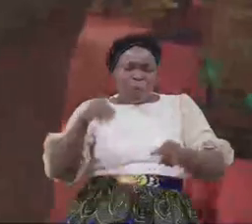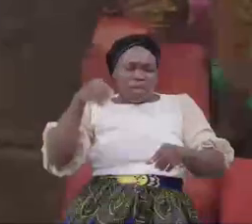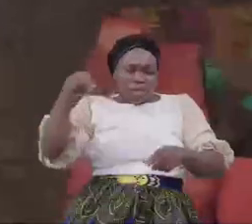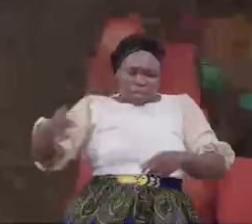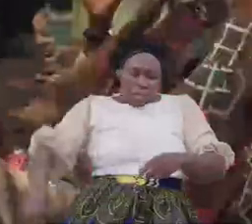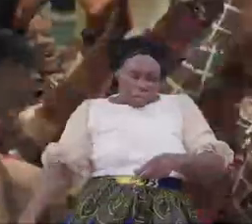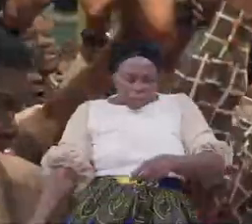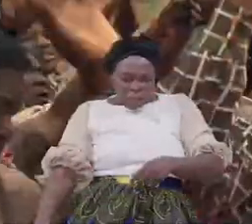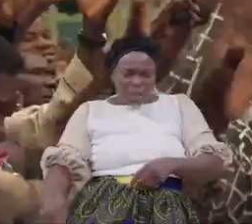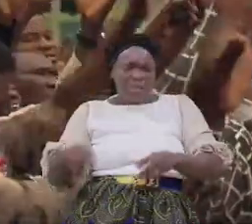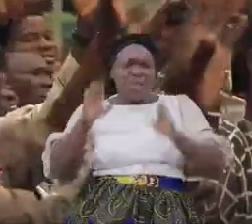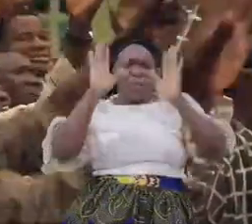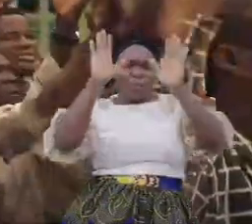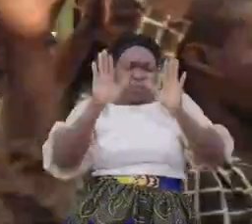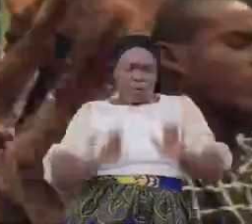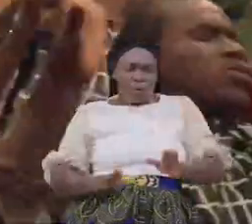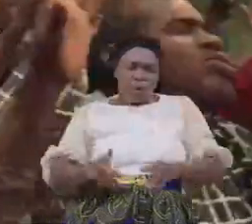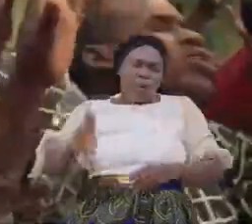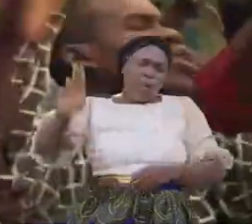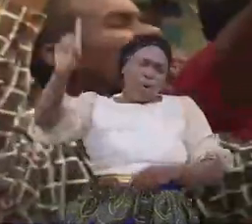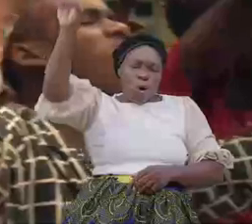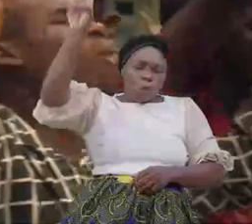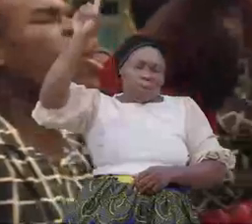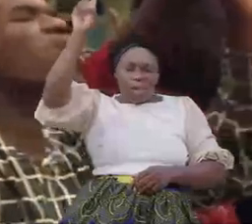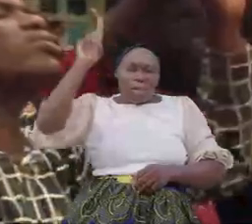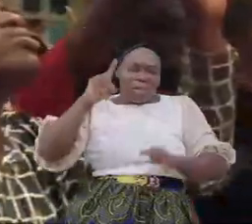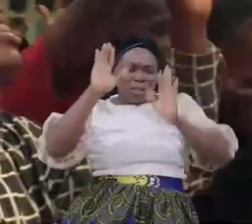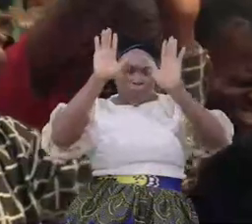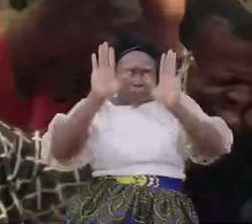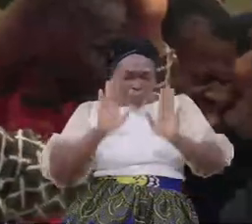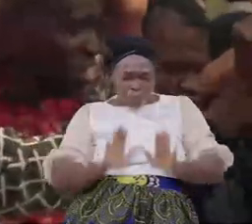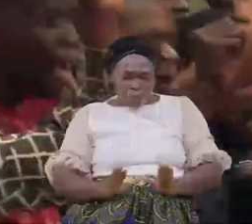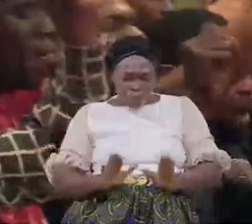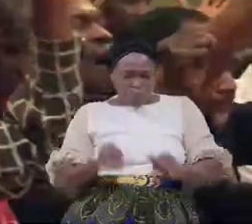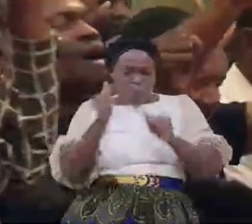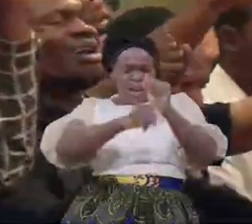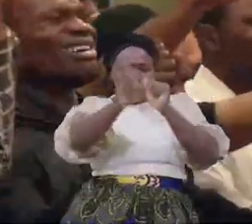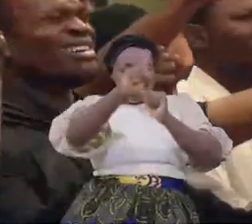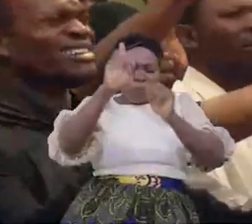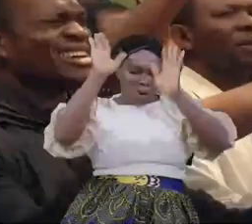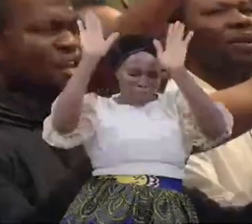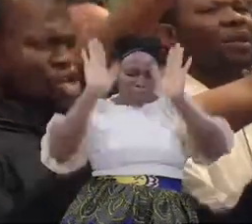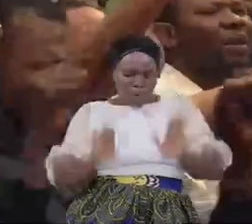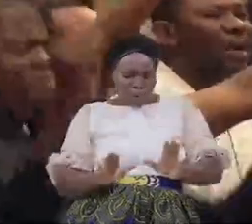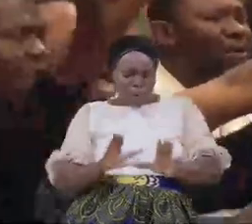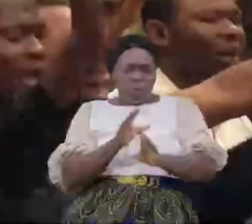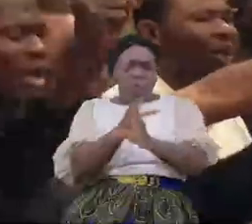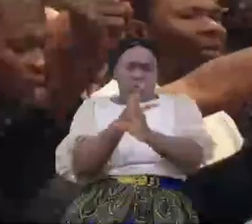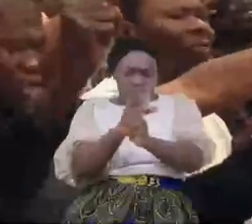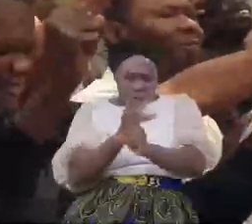Partout, des miracles. Partout, des miracles. Recevez, recevez,